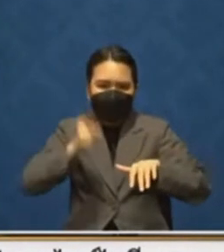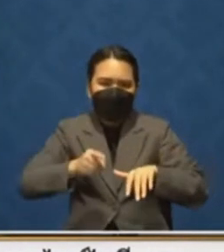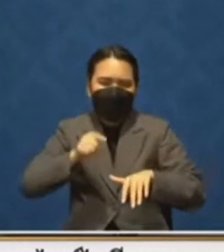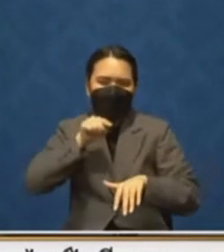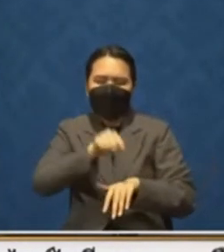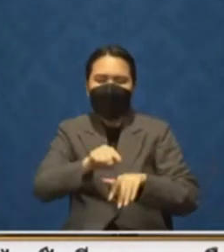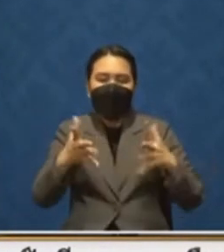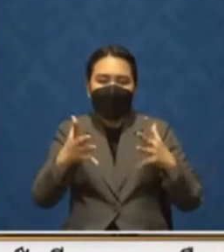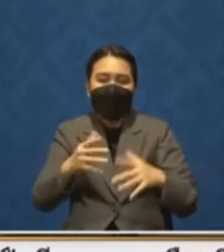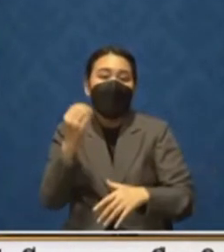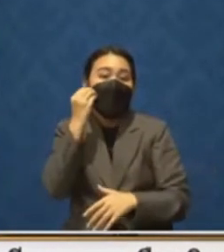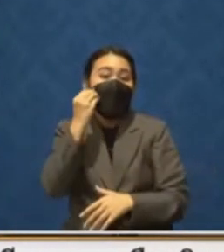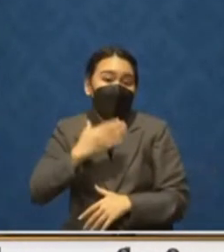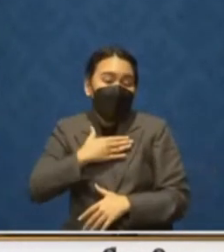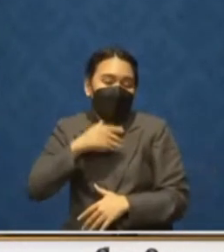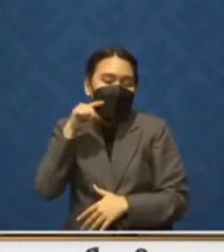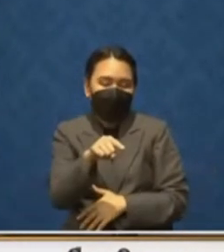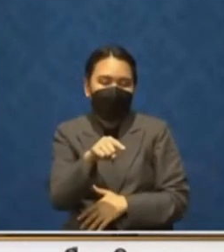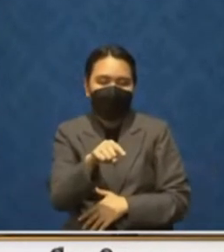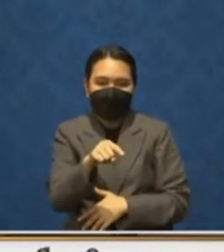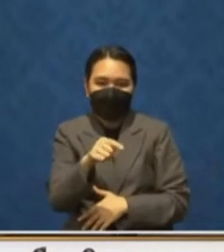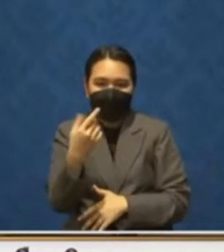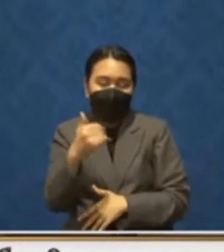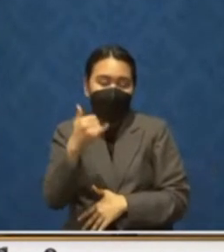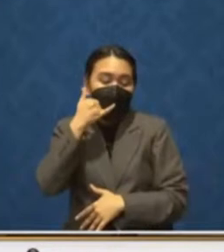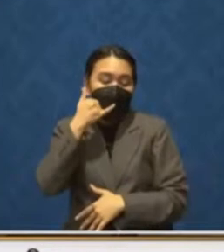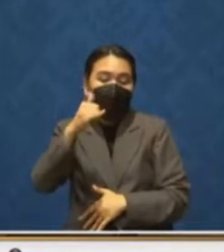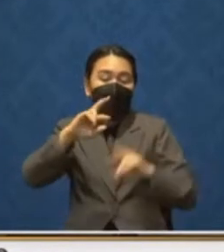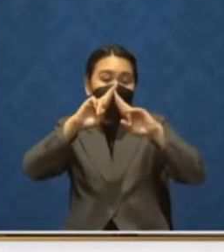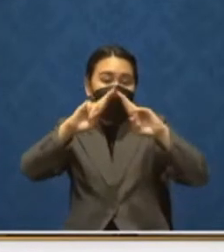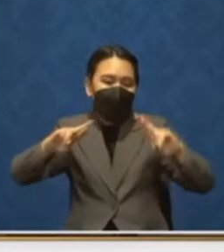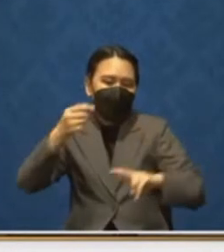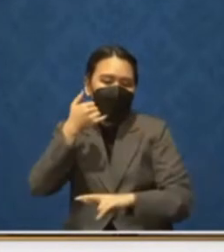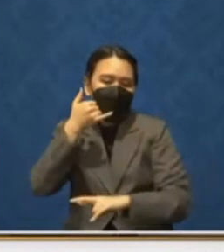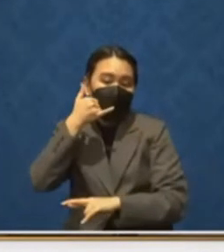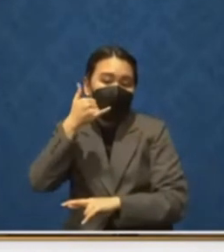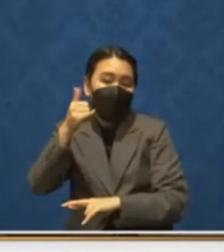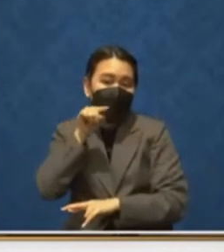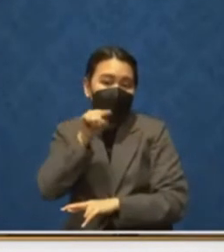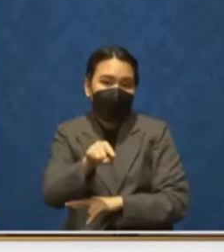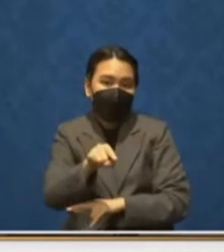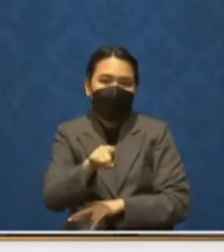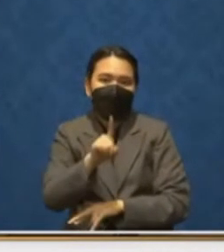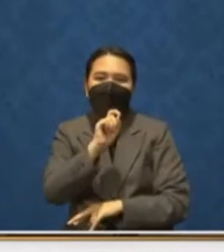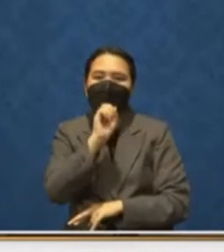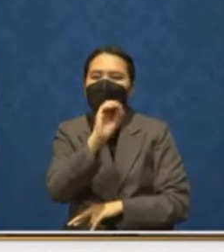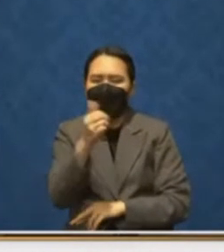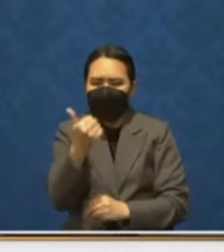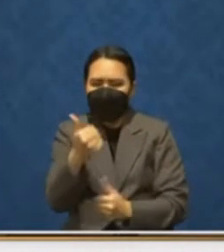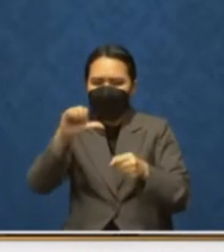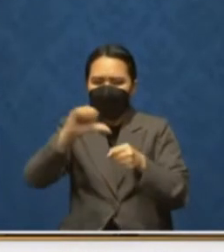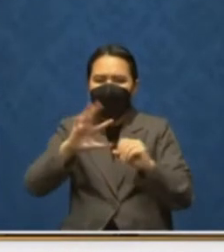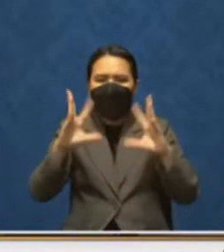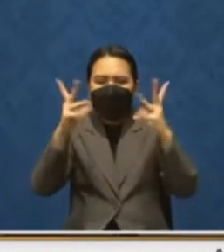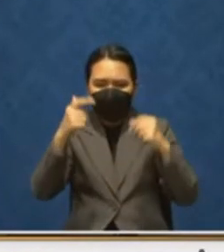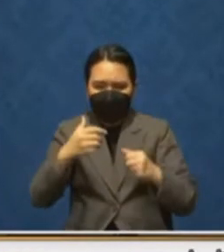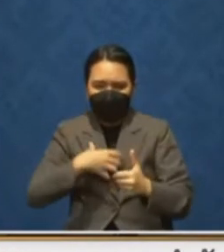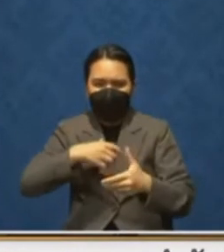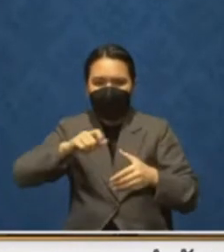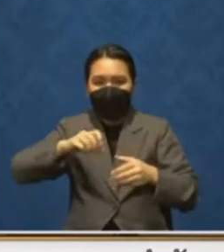บ้านก็จะเป็นคนสั่งการ์ดอาก็โทรไปที่ร้านครับว่าเอ้ยแก๊สที่บ้านหมดจะทอดไข่เจียว